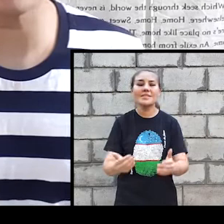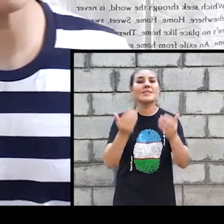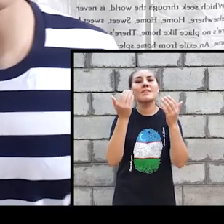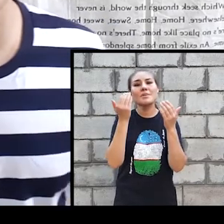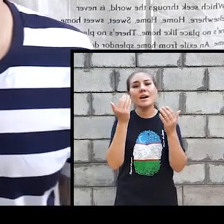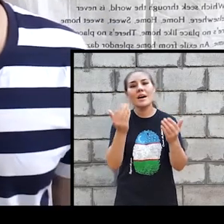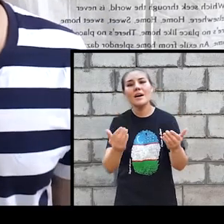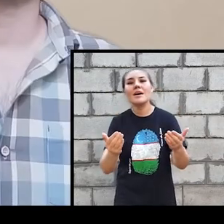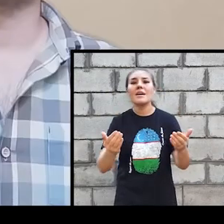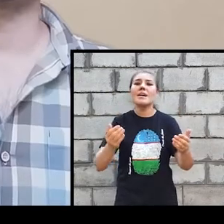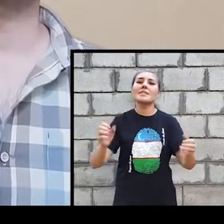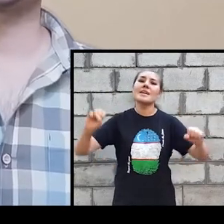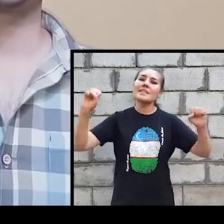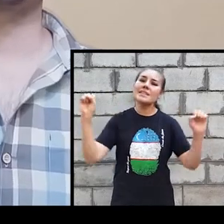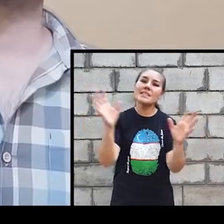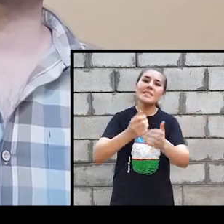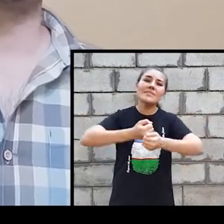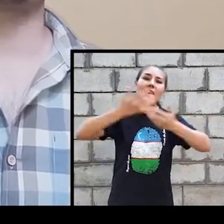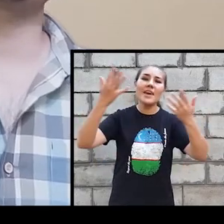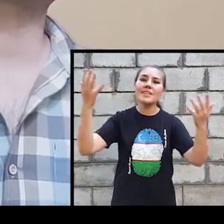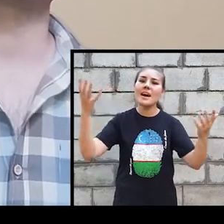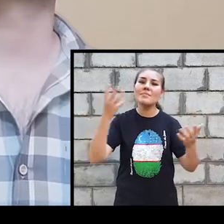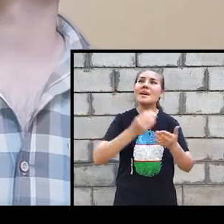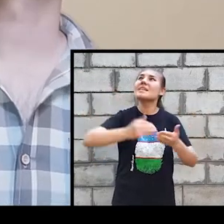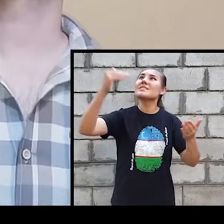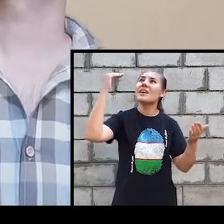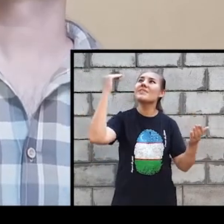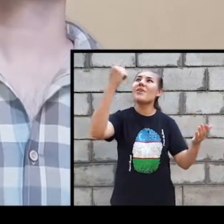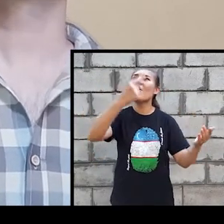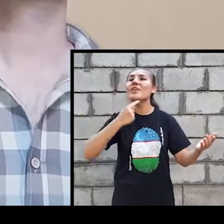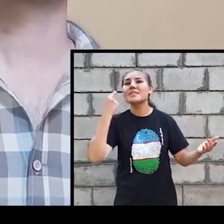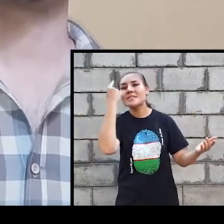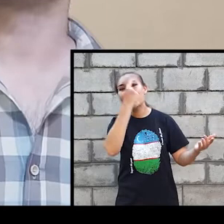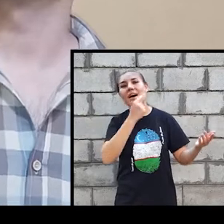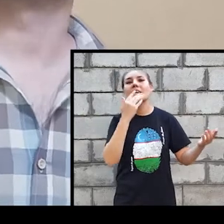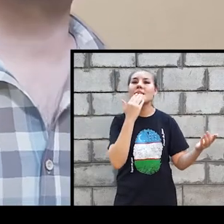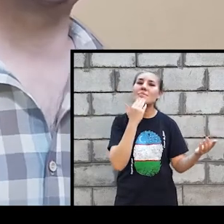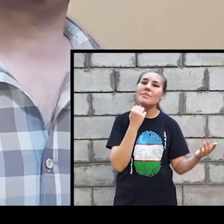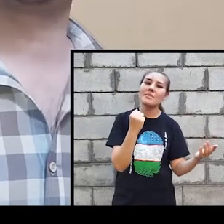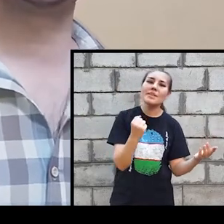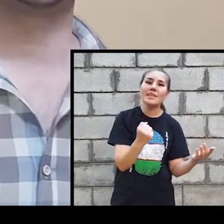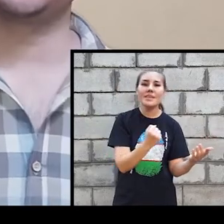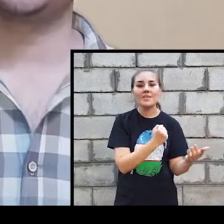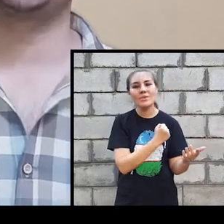сохранит тебя, озарит светом своего лица и